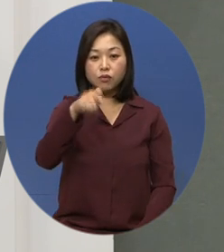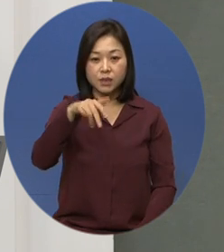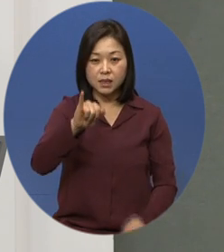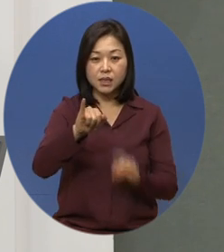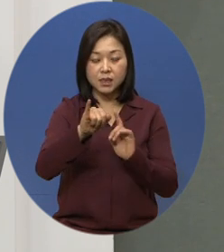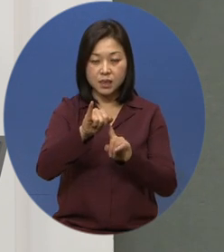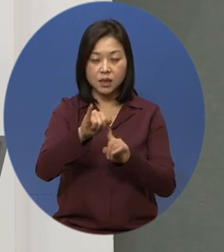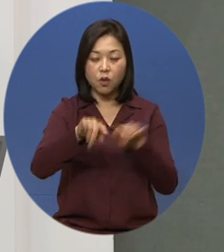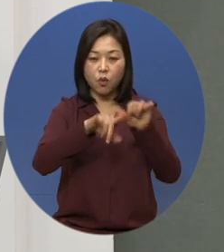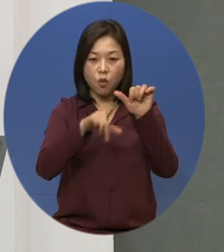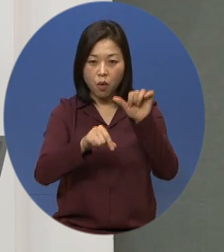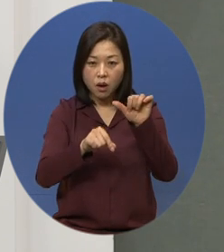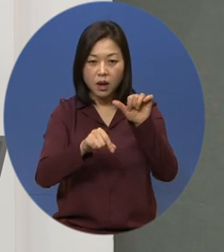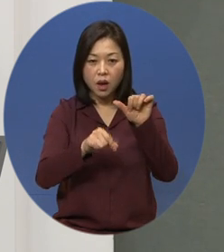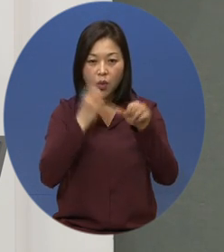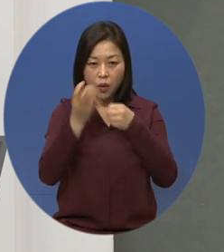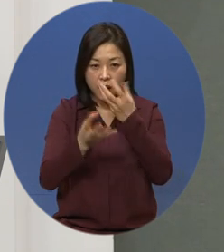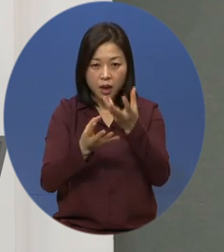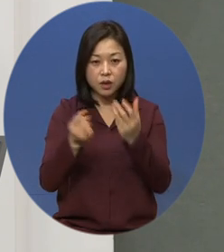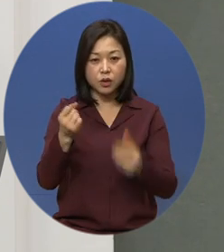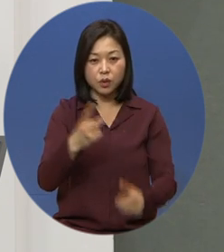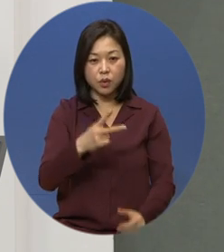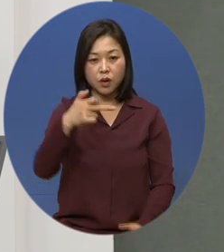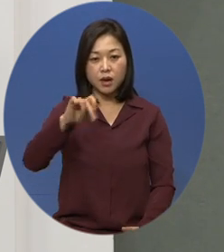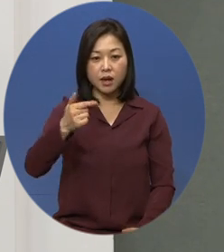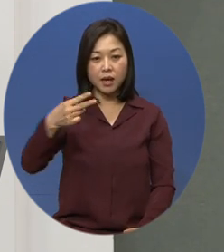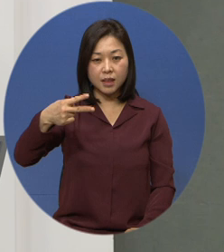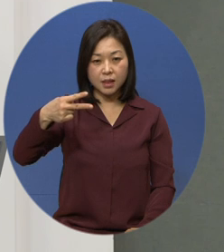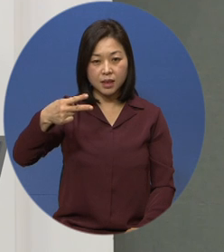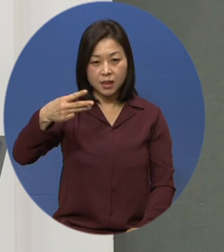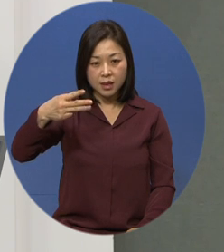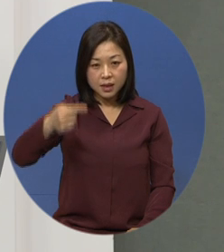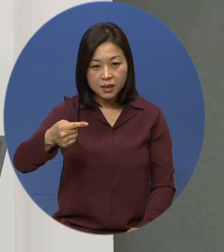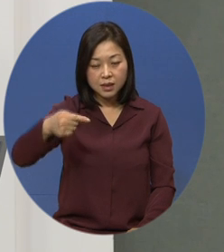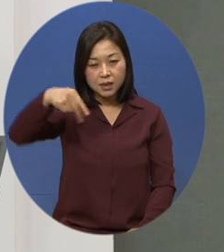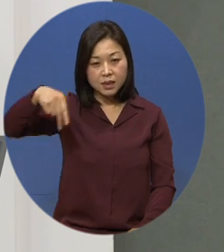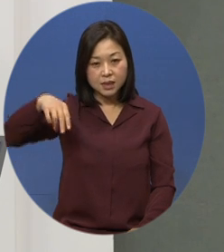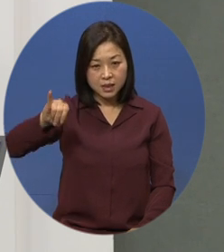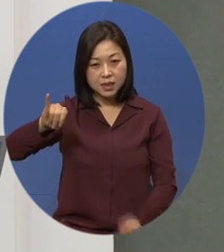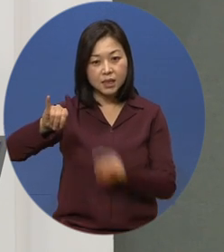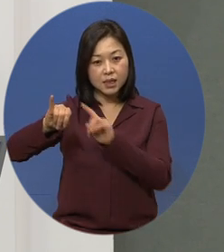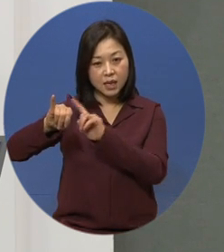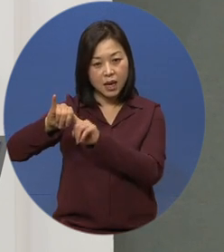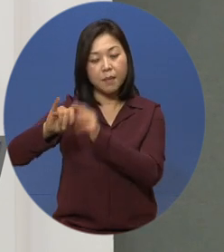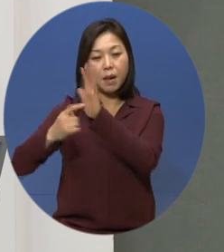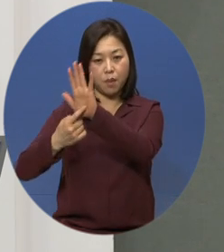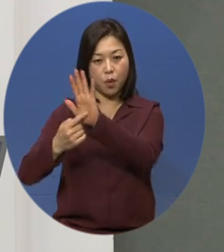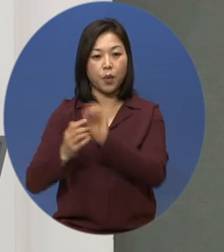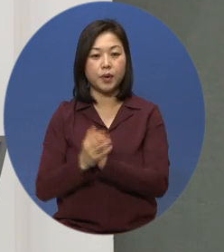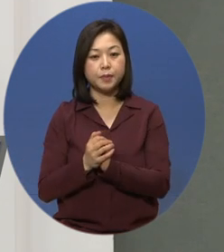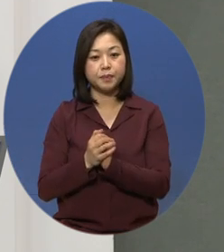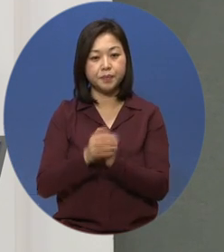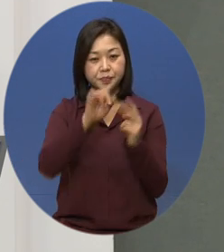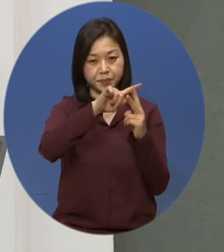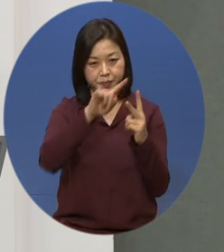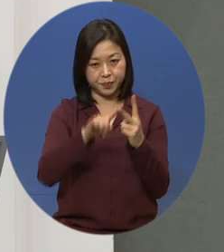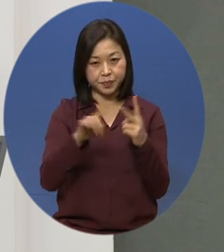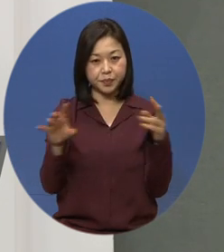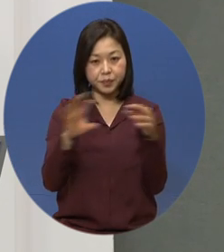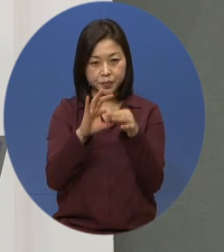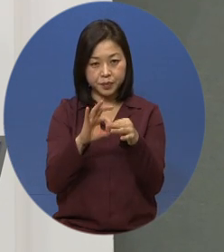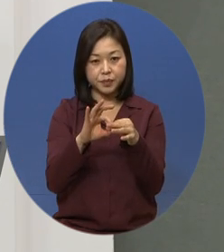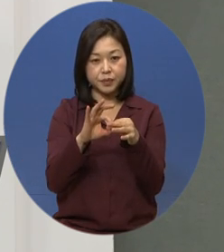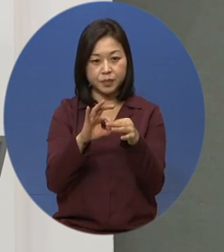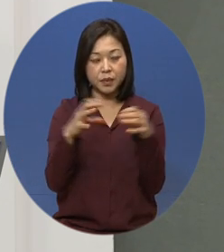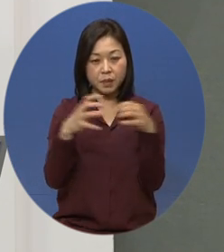에 그리고 또 칸트 시에 발표해요 예 뭐 u3 두가지를 이제